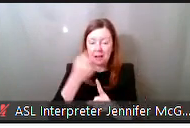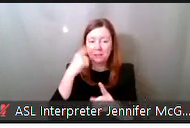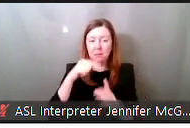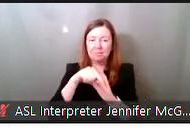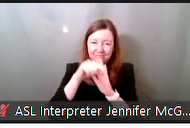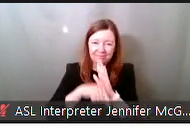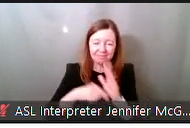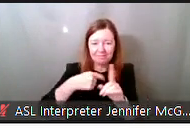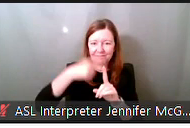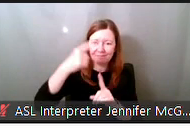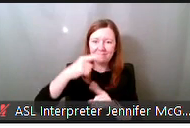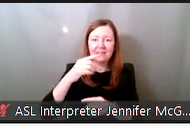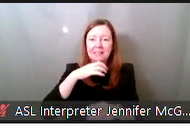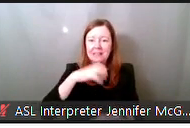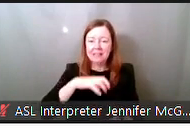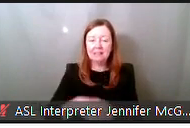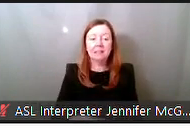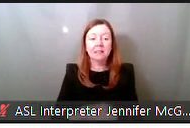弱性。